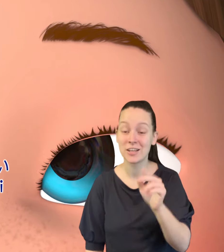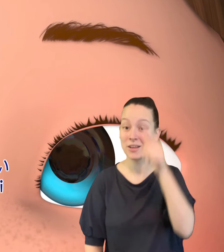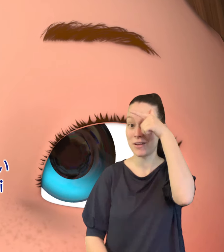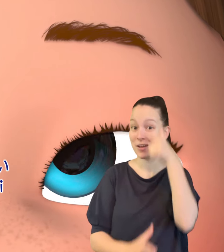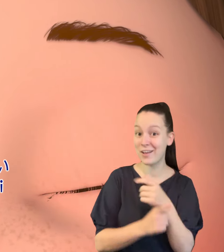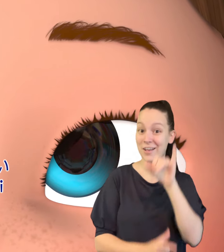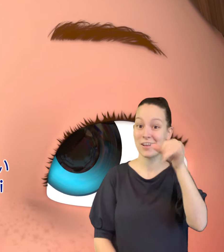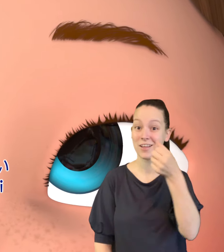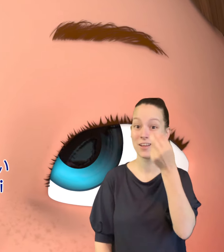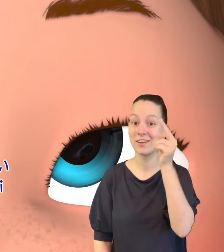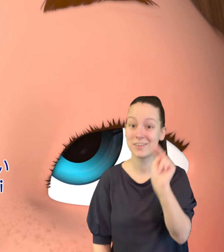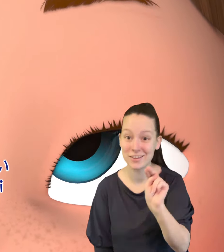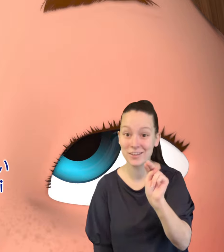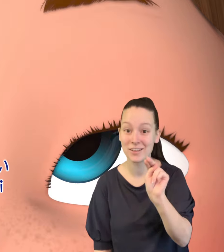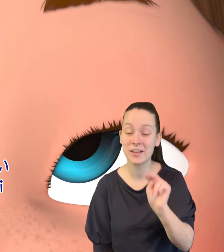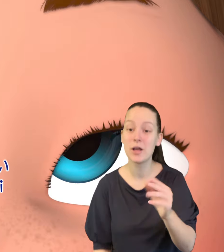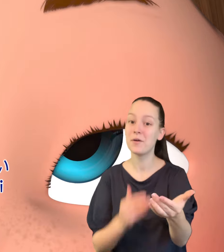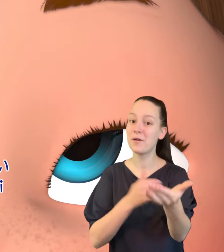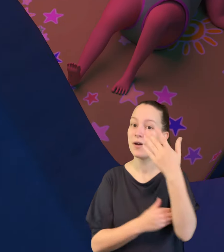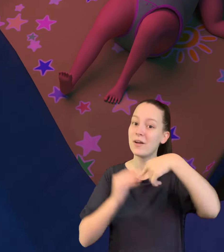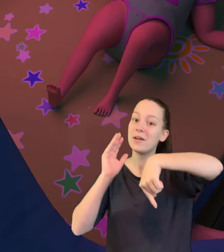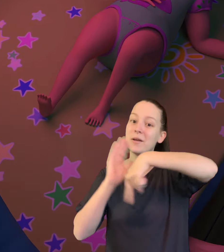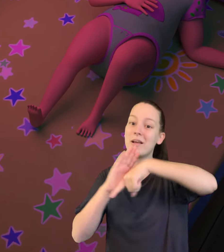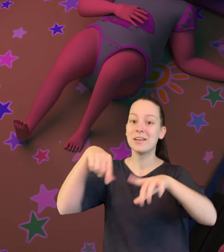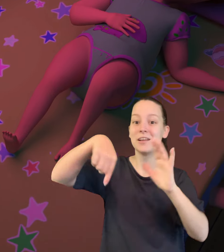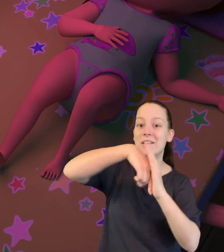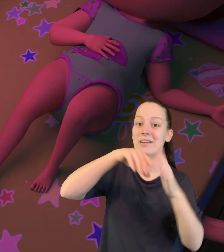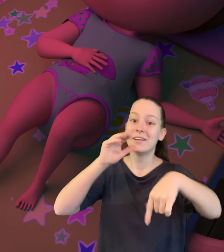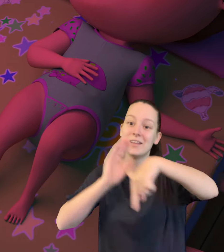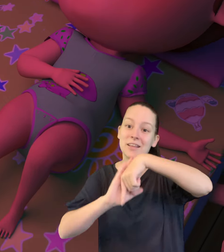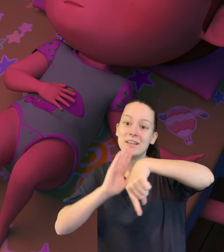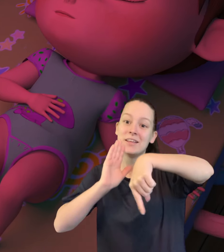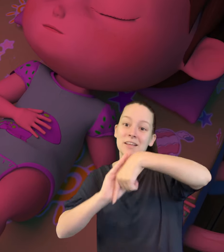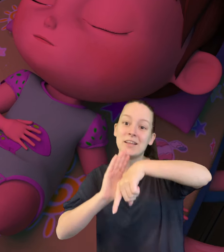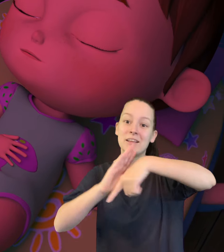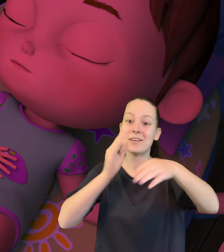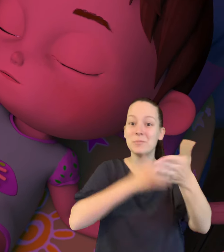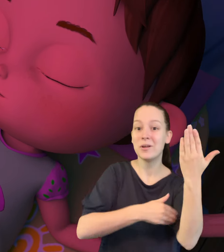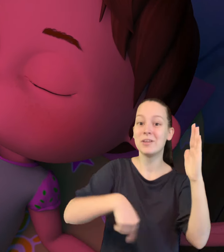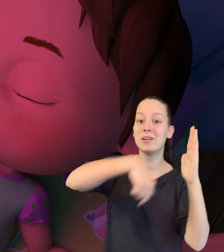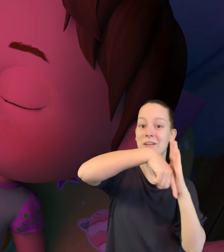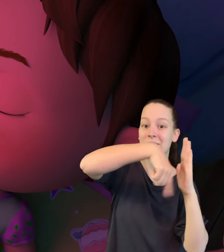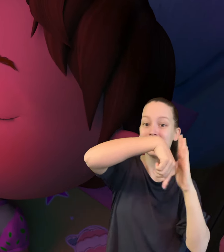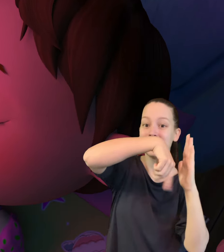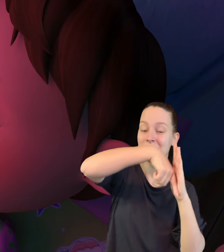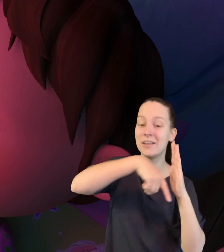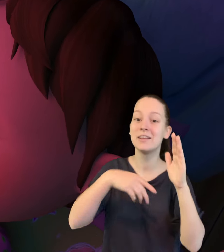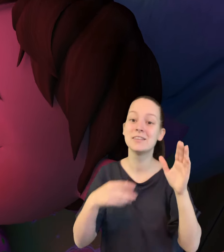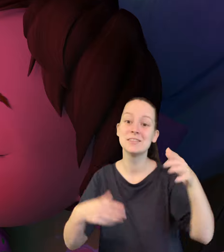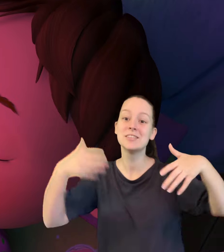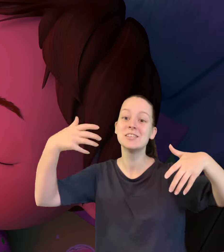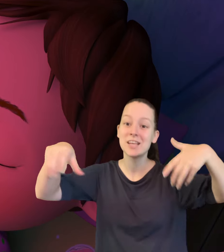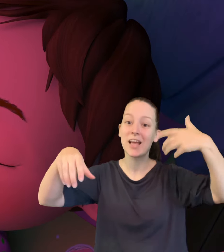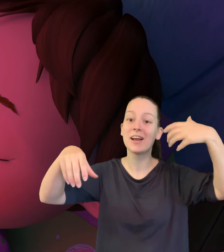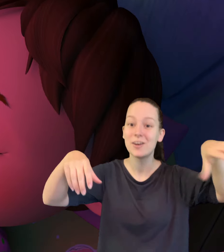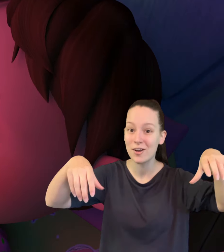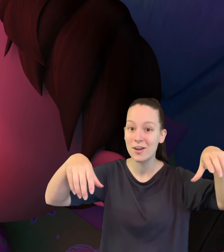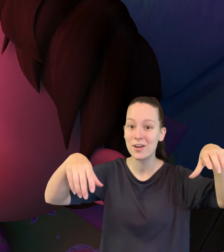なさい起きなさい朝の金がなっているよ